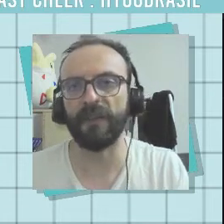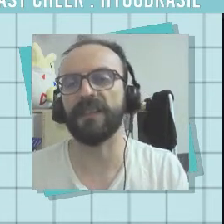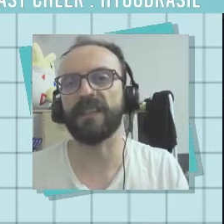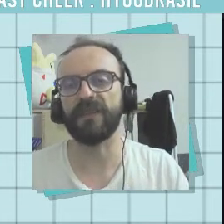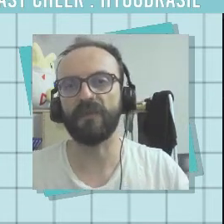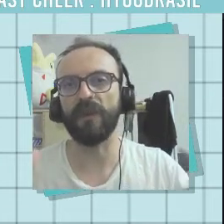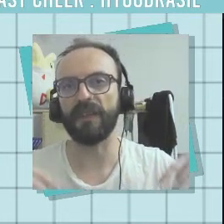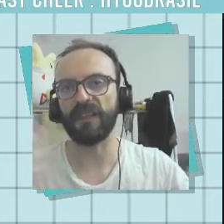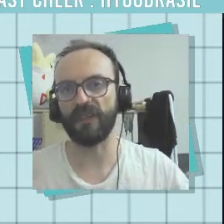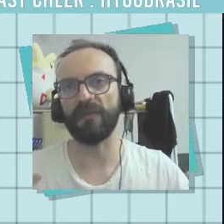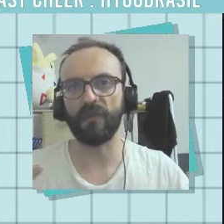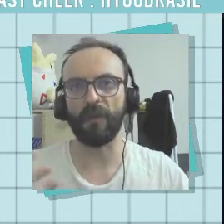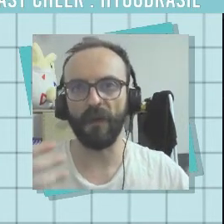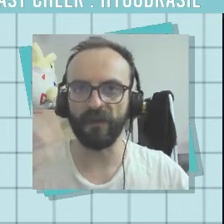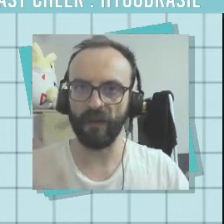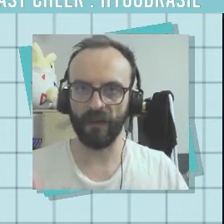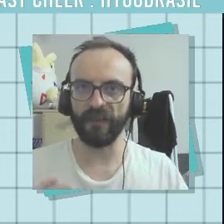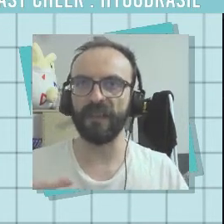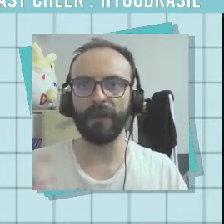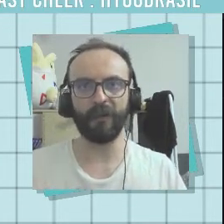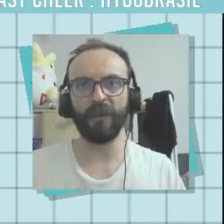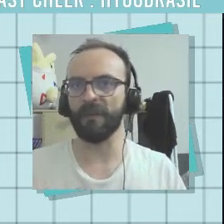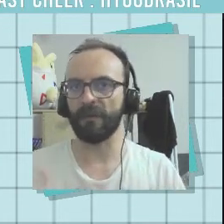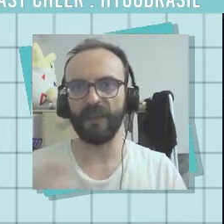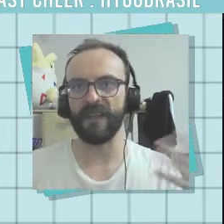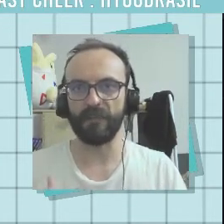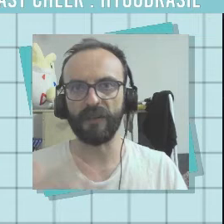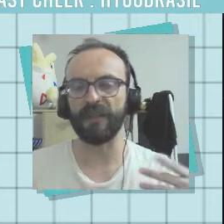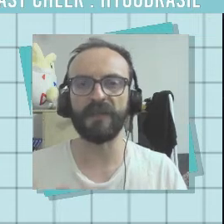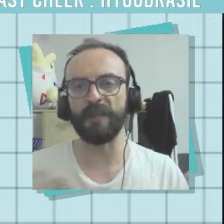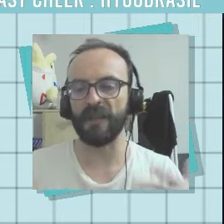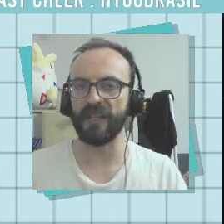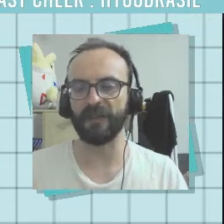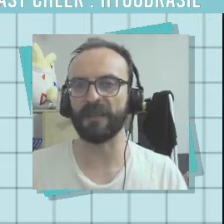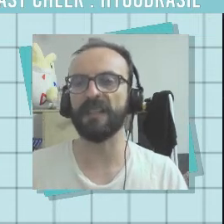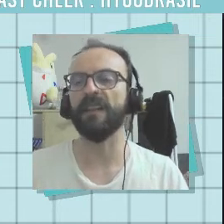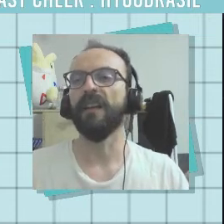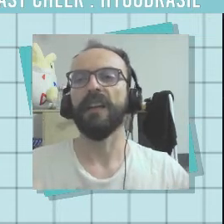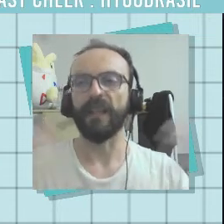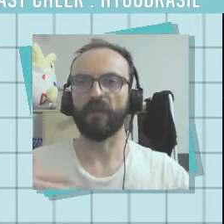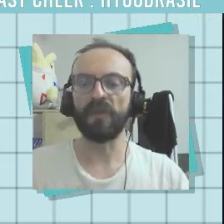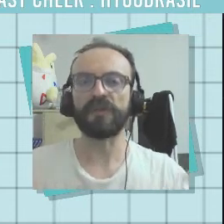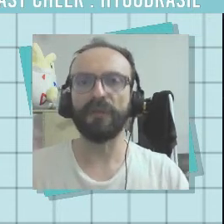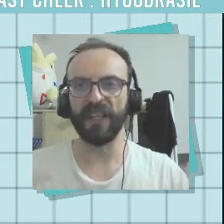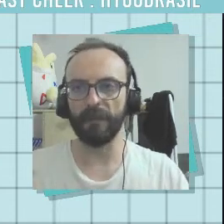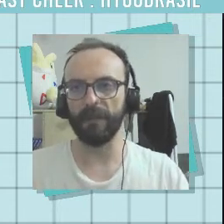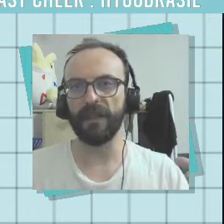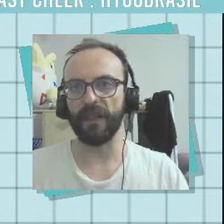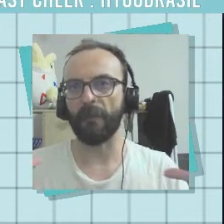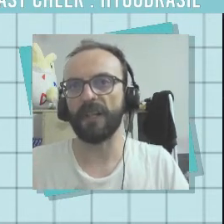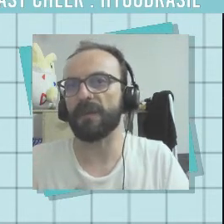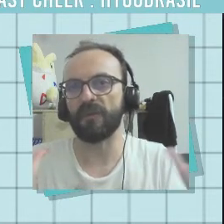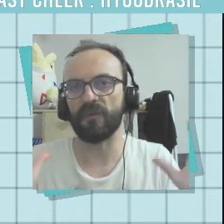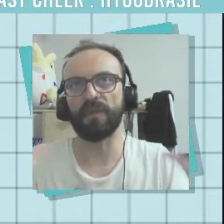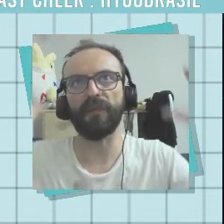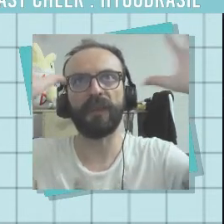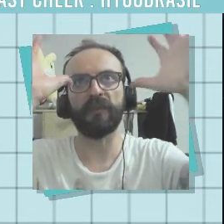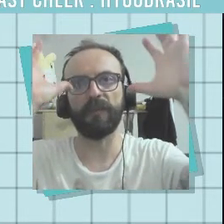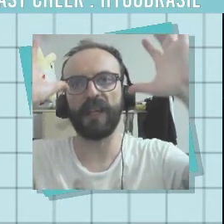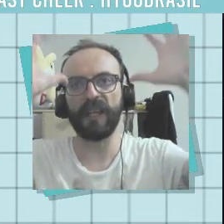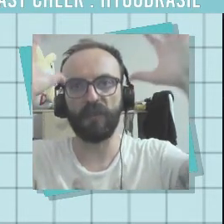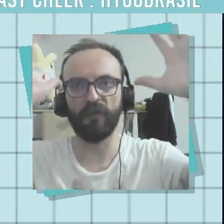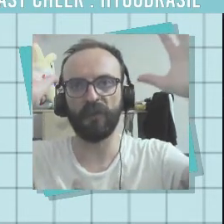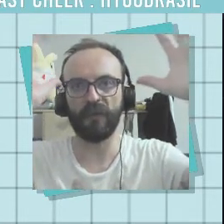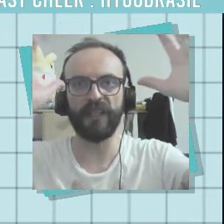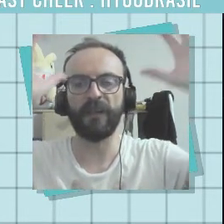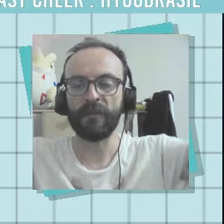en fait, l'idée c'est que du coup, en fait, des gens vont le reprendre, l'entraîner par eux-mêmes, faire ça pour quelques images, quelques signes, et en gros se refiler le bébé. Et après, je pense que tu peux faire une